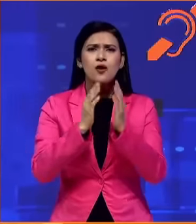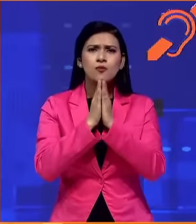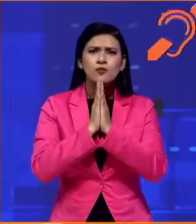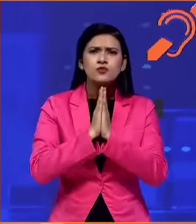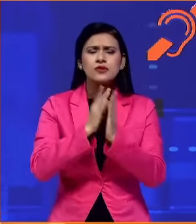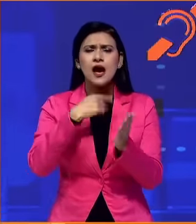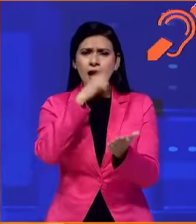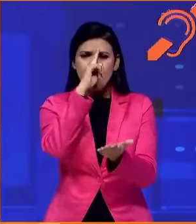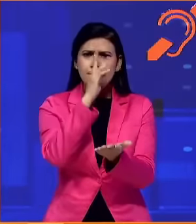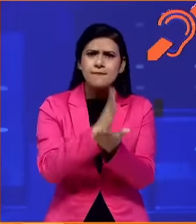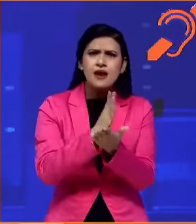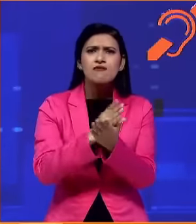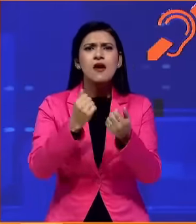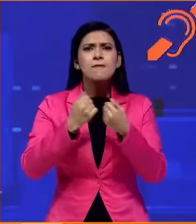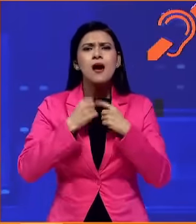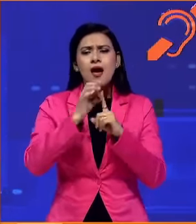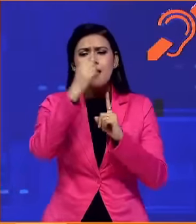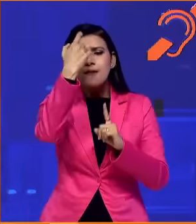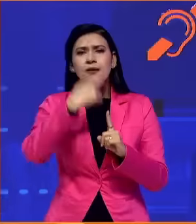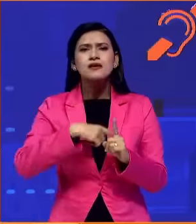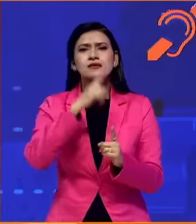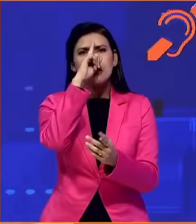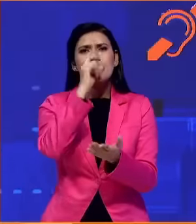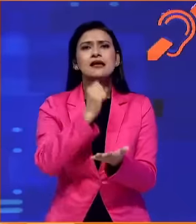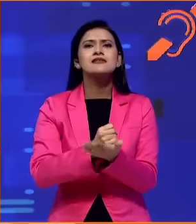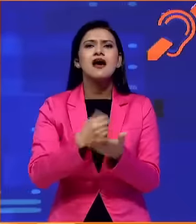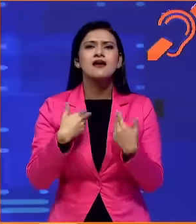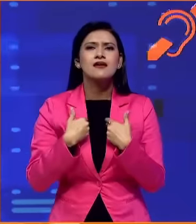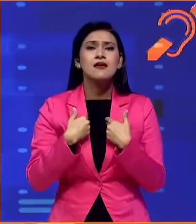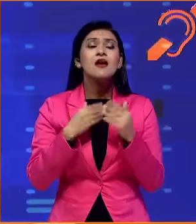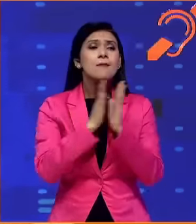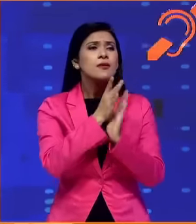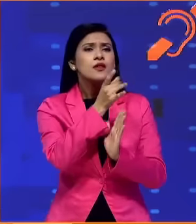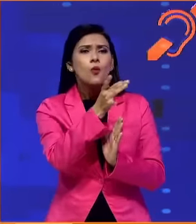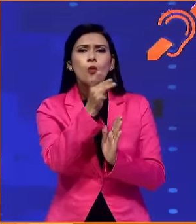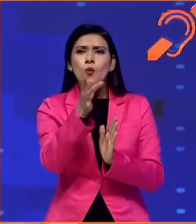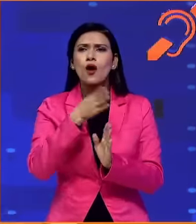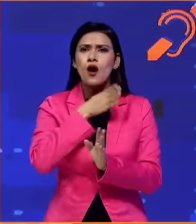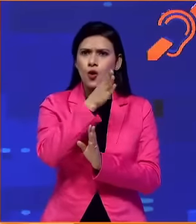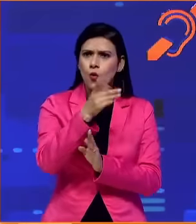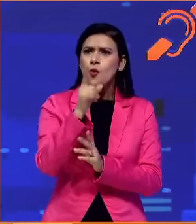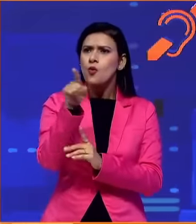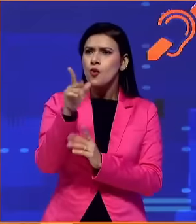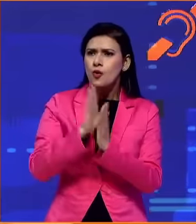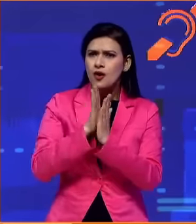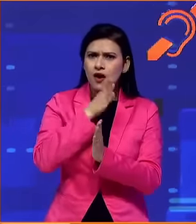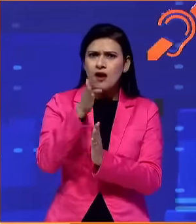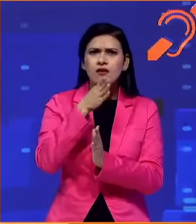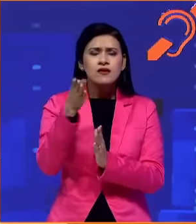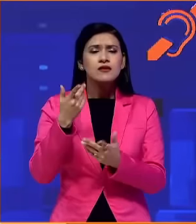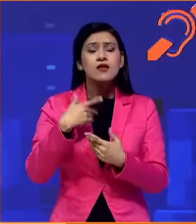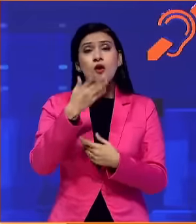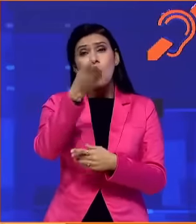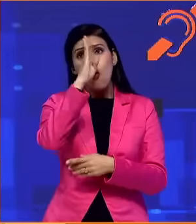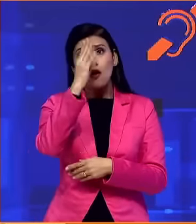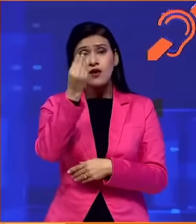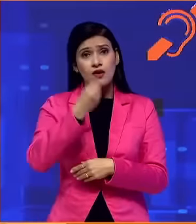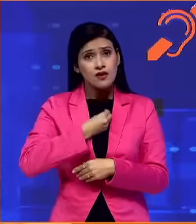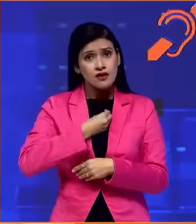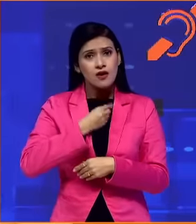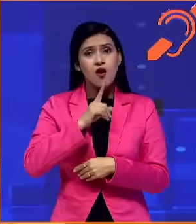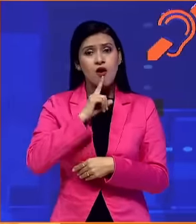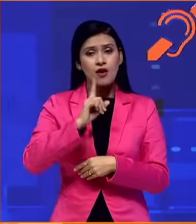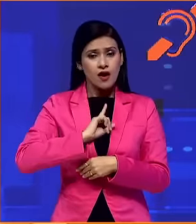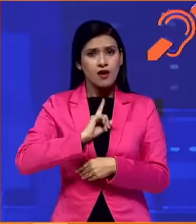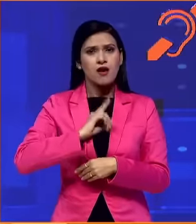विश्वासमेरेनिजीमामलेहैं। मैंकिसमंदिरमेंजाऊंऔर कबजाऊं,यहनिर्णयमेराहै।जबबुलावाआएगा,तोमैं निश्चितरूपसेजाऊंगा,